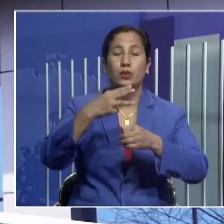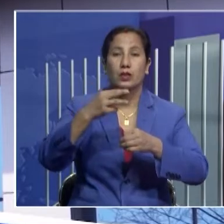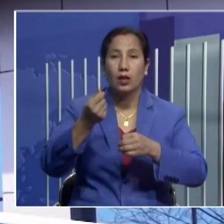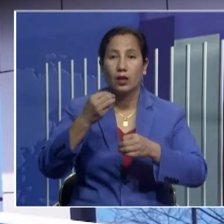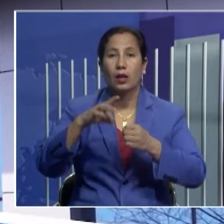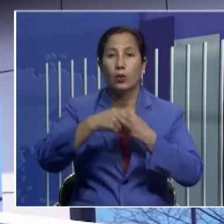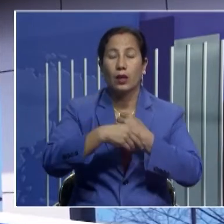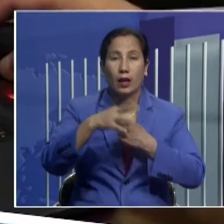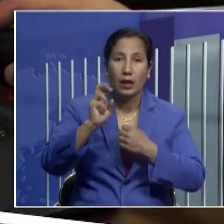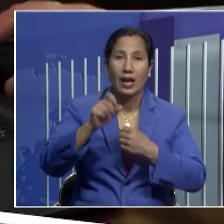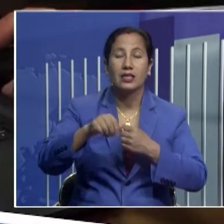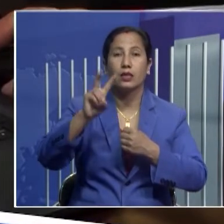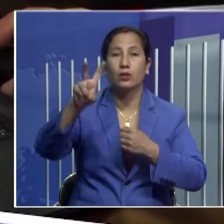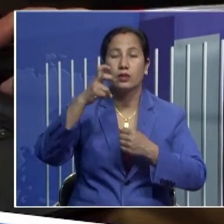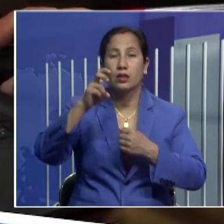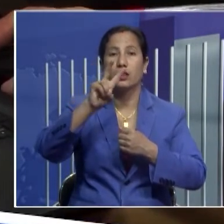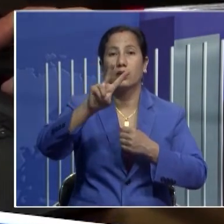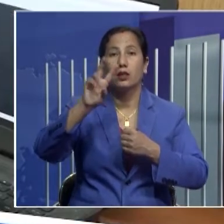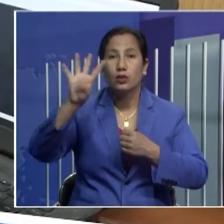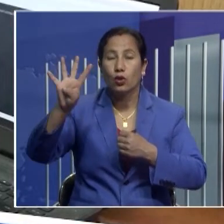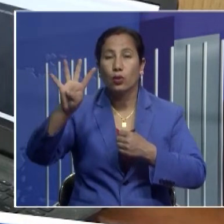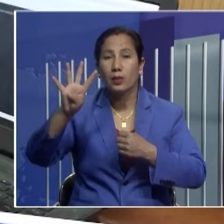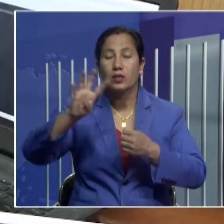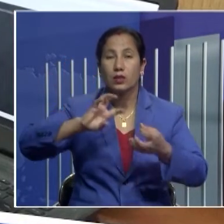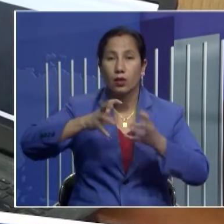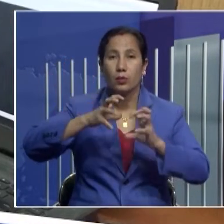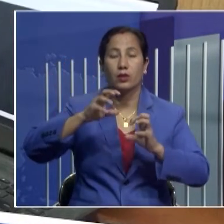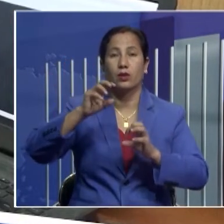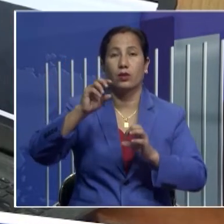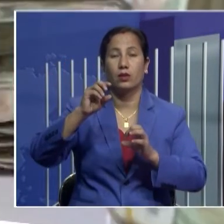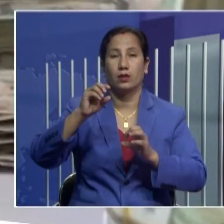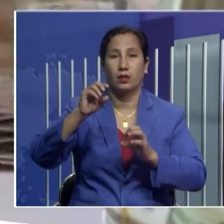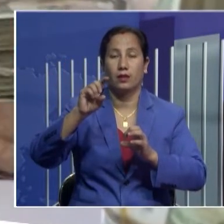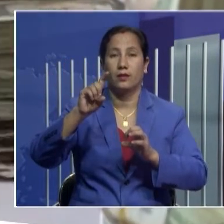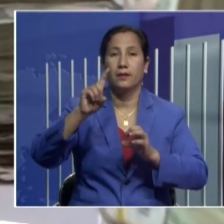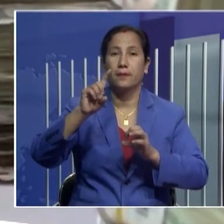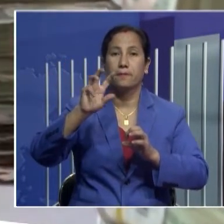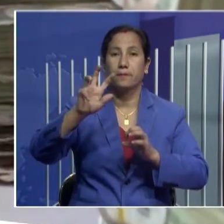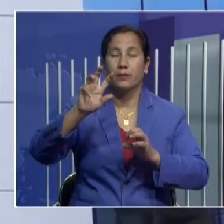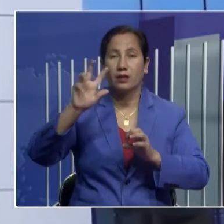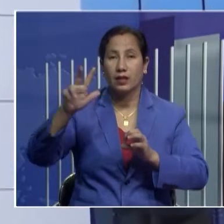लागेको छ। आज 224 कम्पनीका 98,62,000 कित्ता सेयर